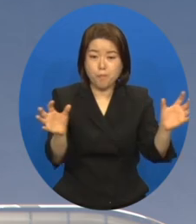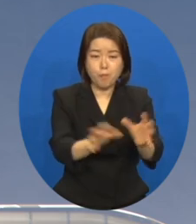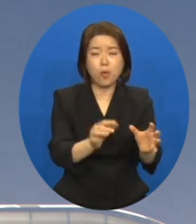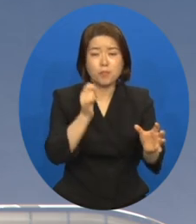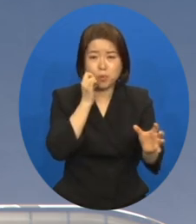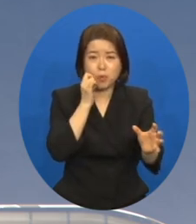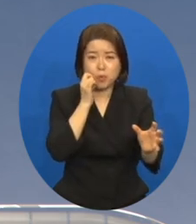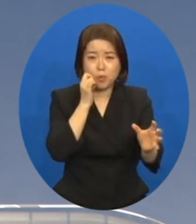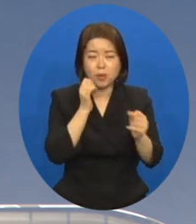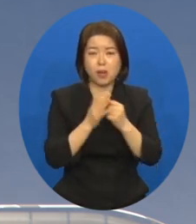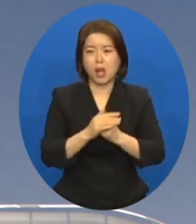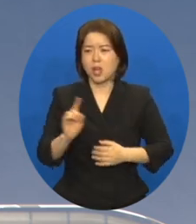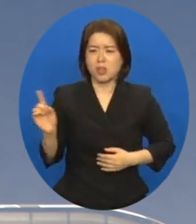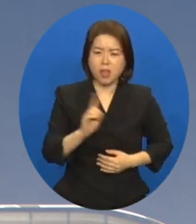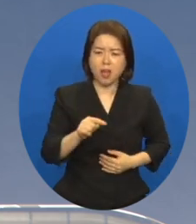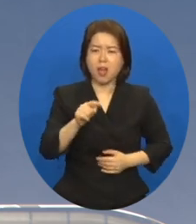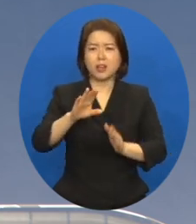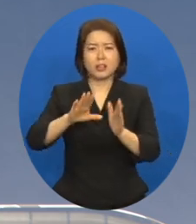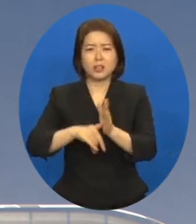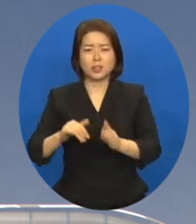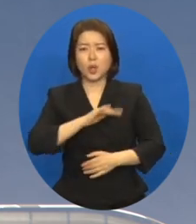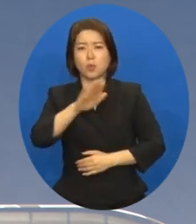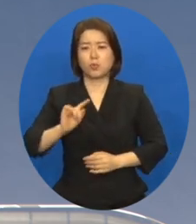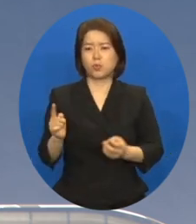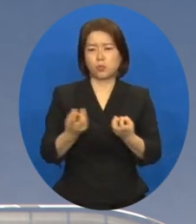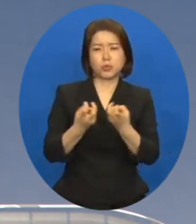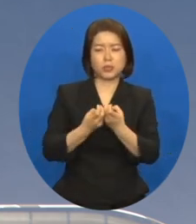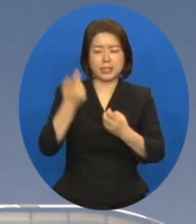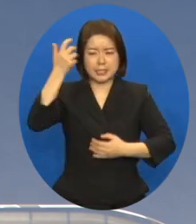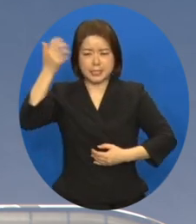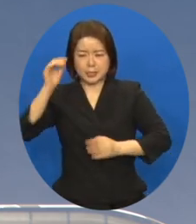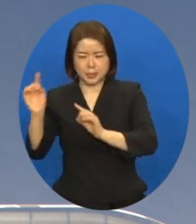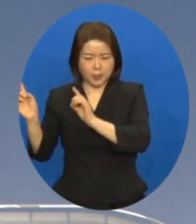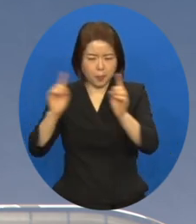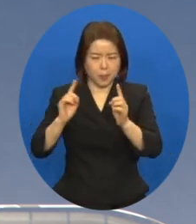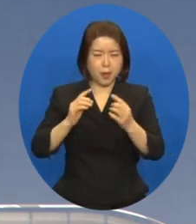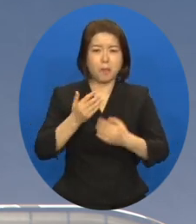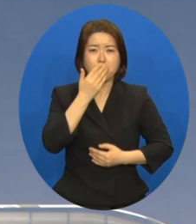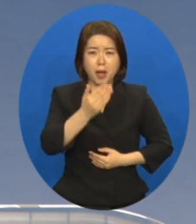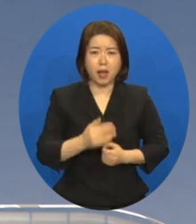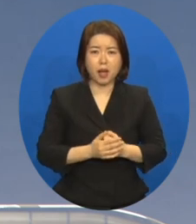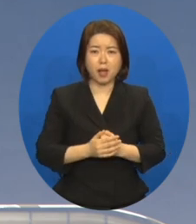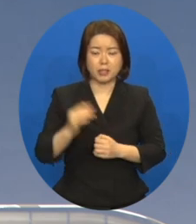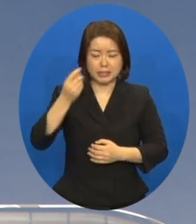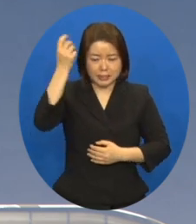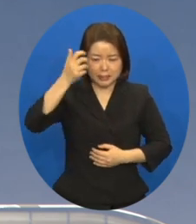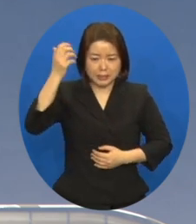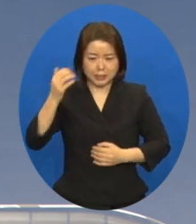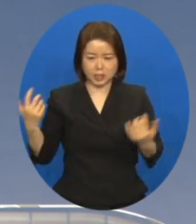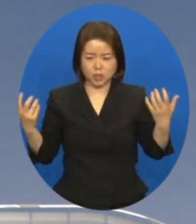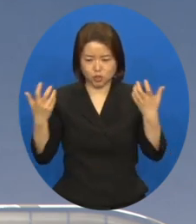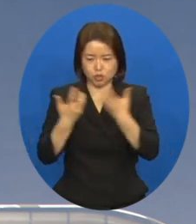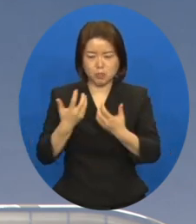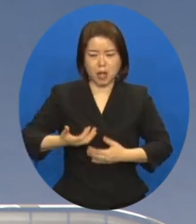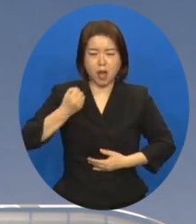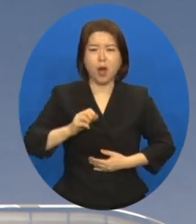시절입니다. 도대체 이런 시절에는 우리는 어떻게 영적인 회복을 얻어야 되고 성령의 충만함을 얻어야